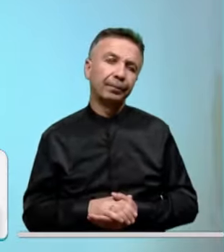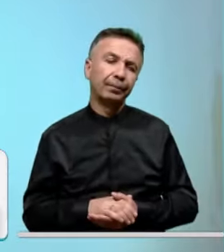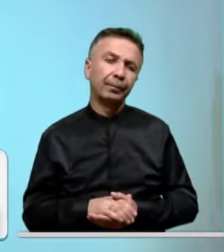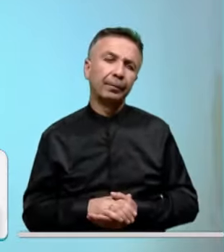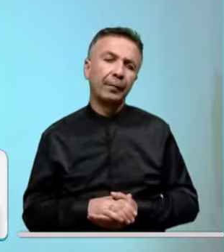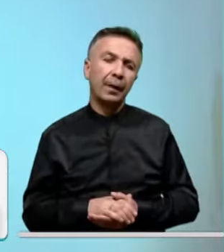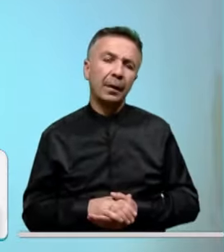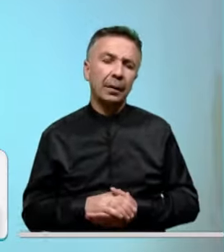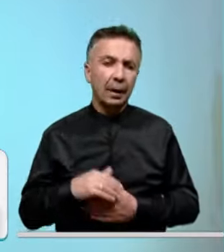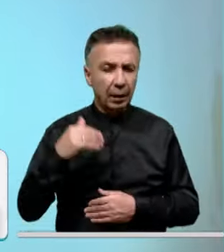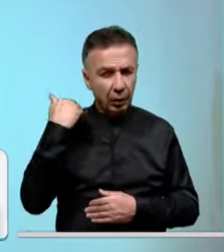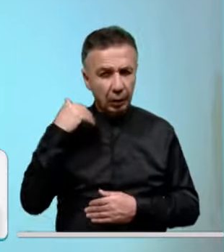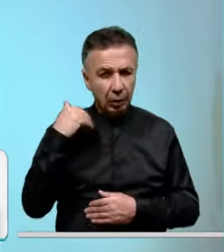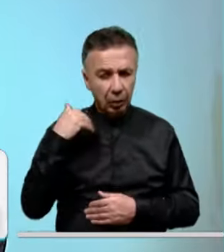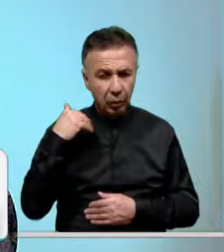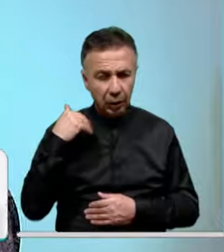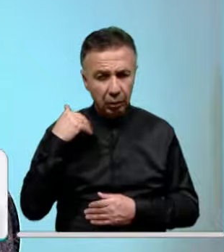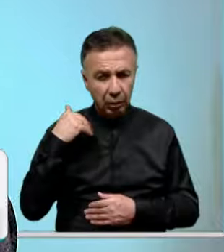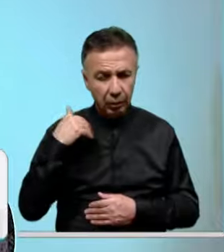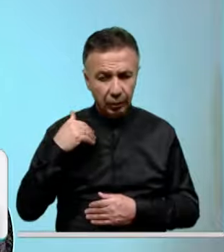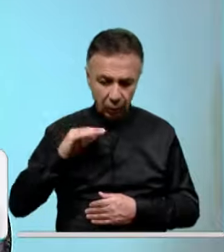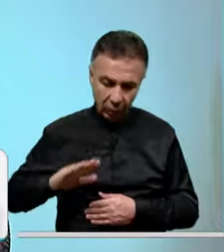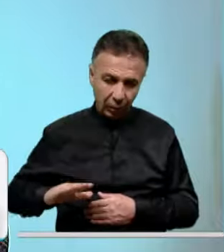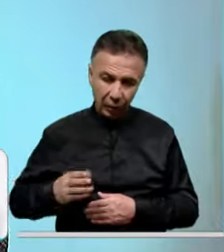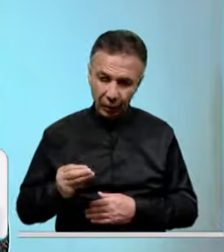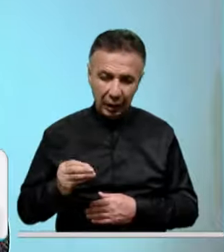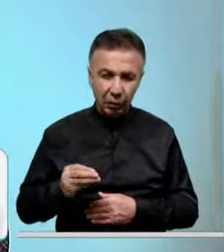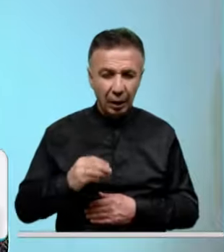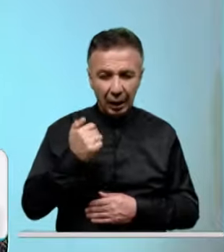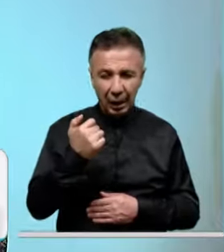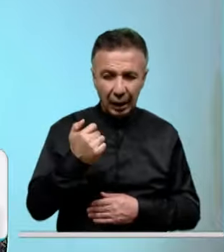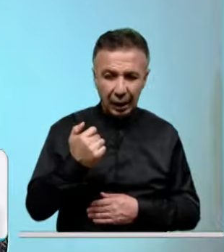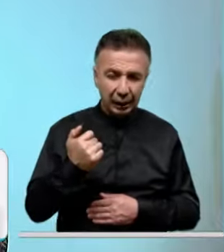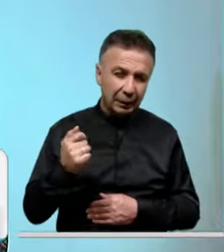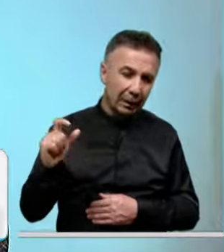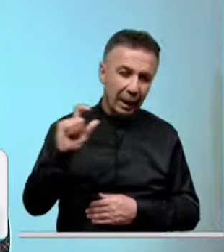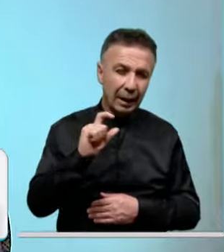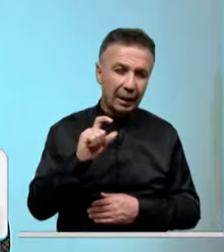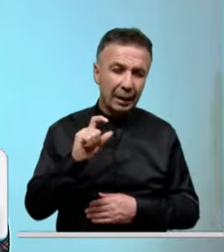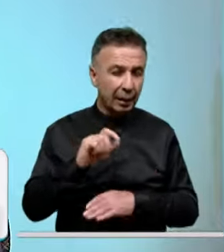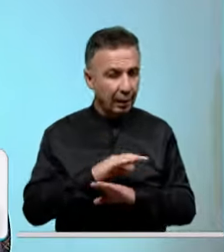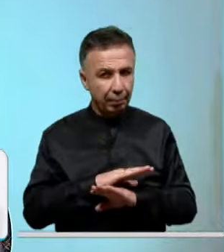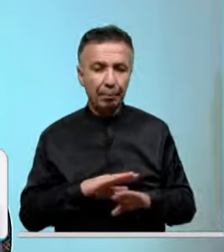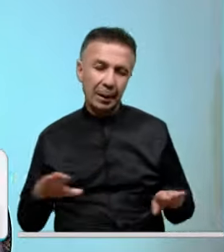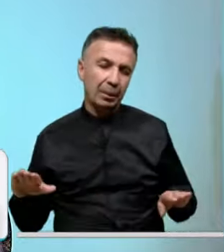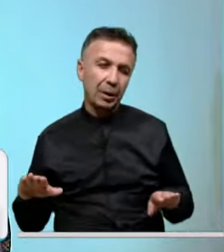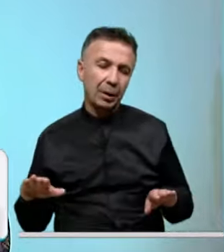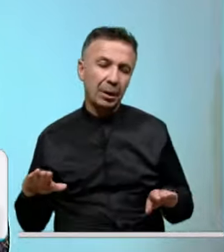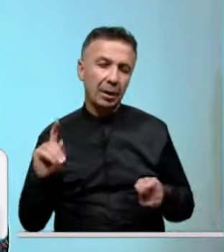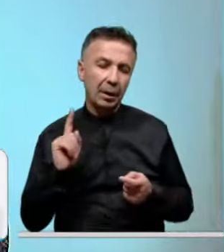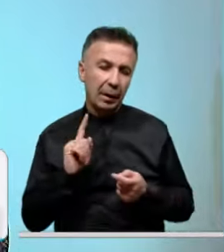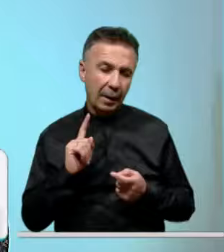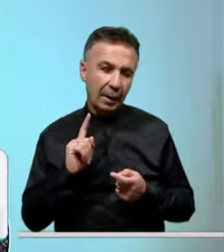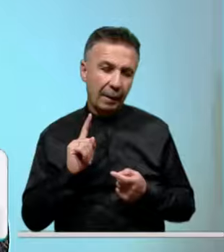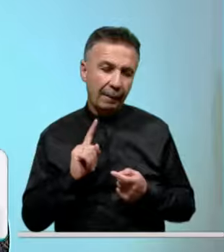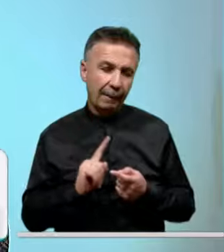Yavru 6 ayını doldurmuş, 6 ayına girmiş değil, 6 ayını doldurmuş ve 7'den